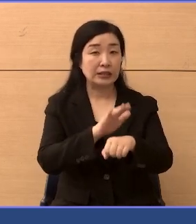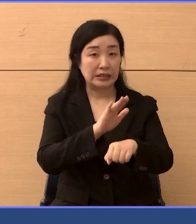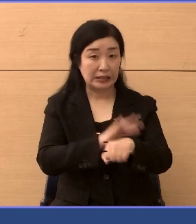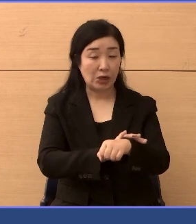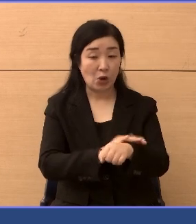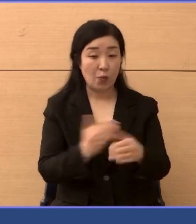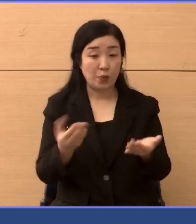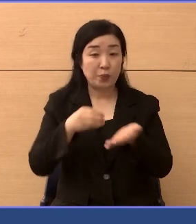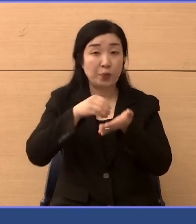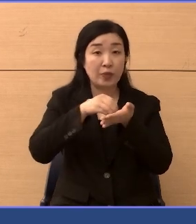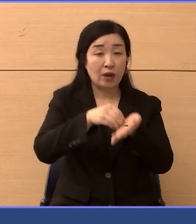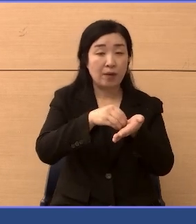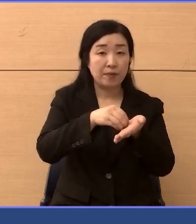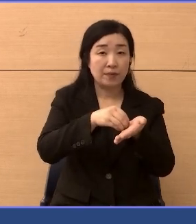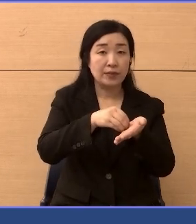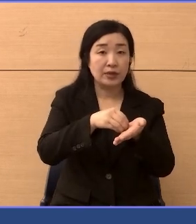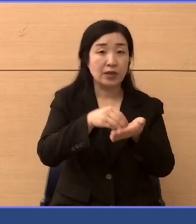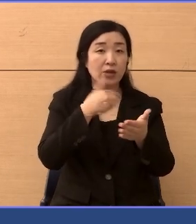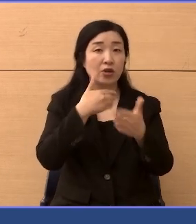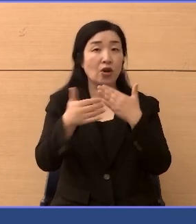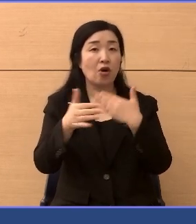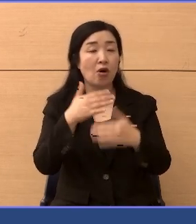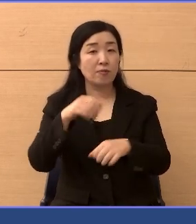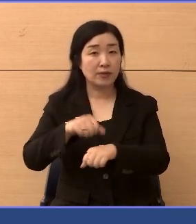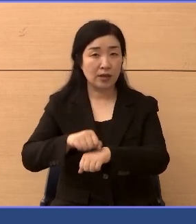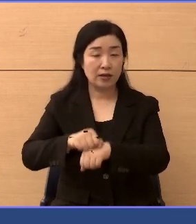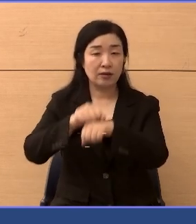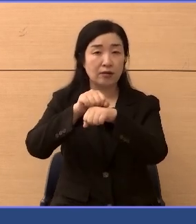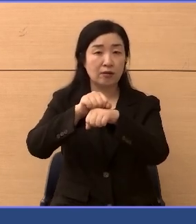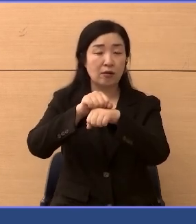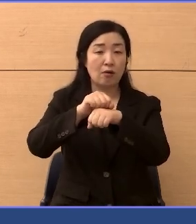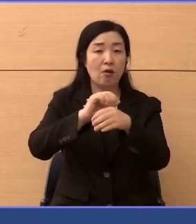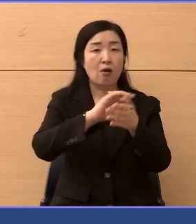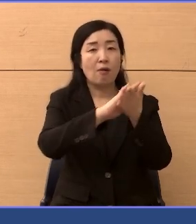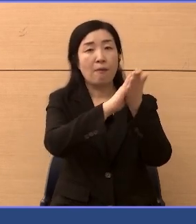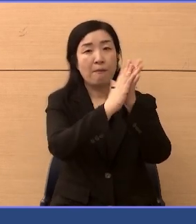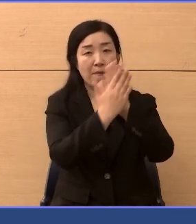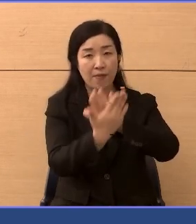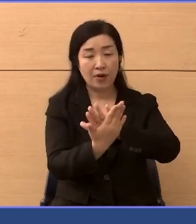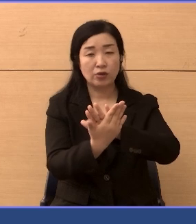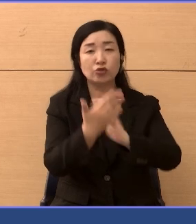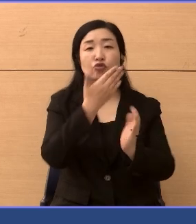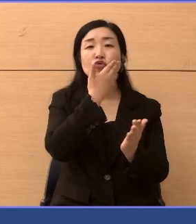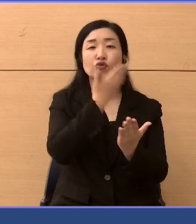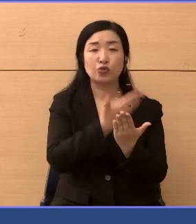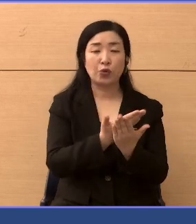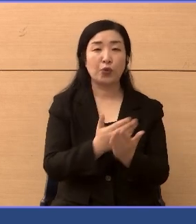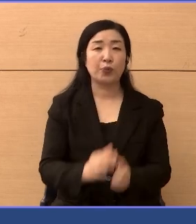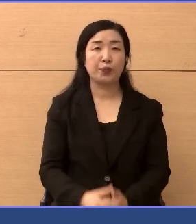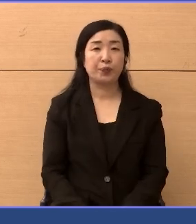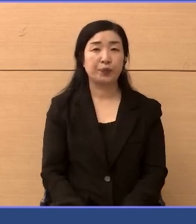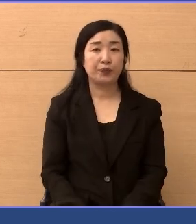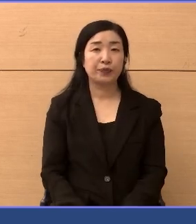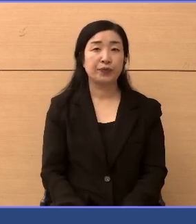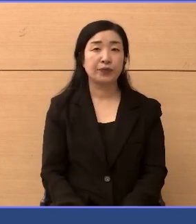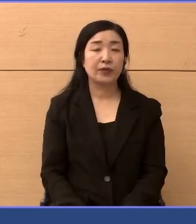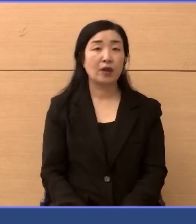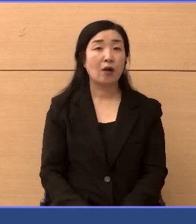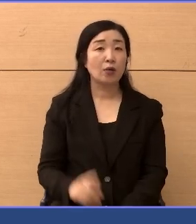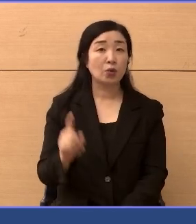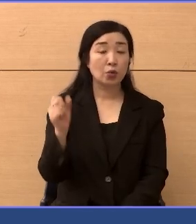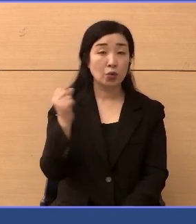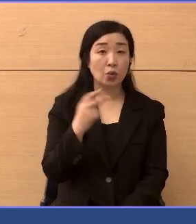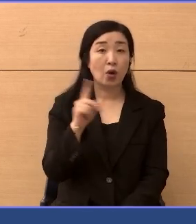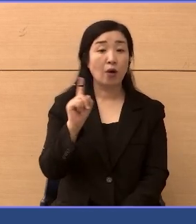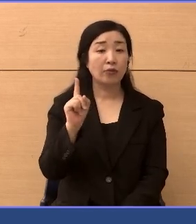세계로 뛰어들어서 We 커리어를 also need 시작하는 것 to 이렇게 be 전환을 thinking 시키는 about 것이 how do 관건이라고 we help the 하겠습니다. individual 뿐만이 아니라 to